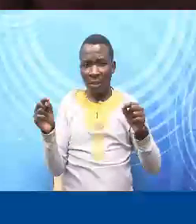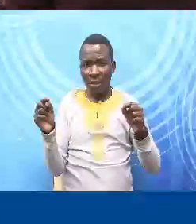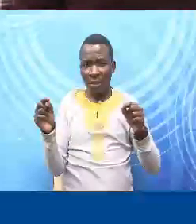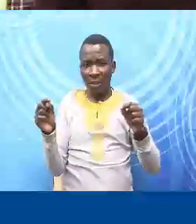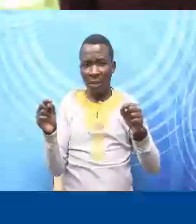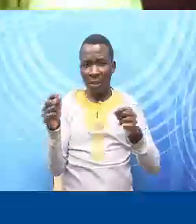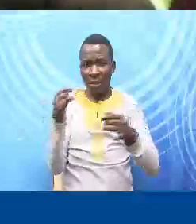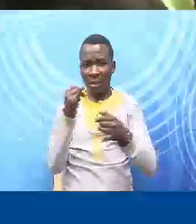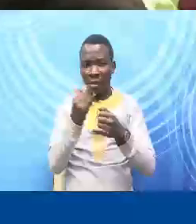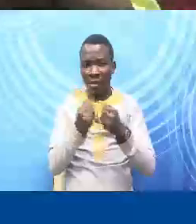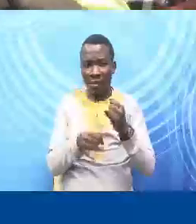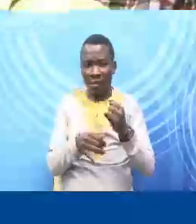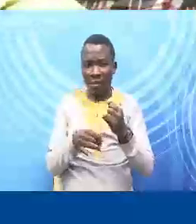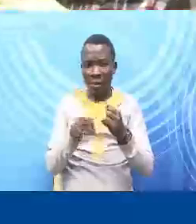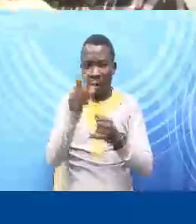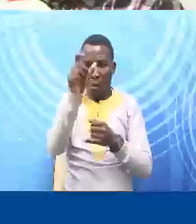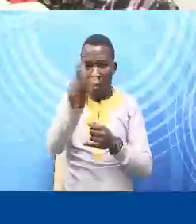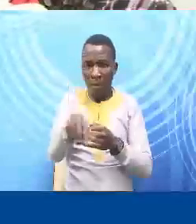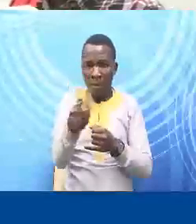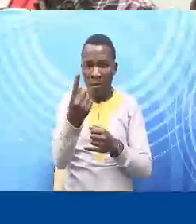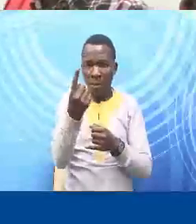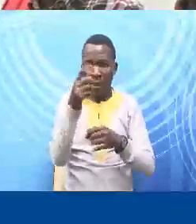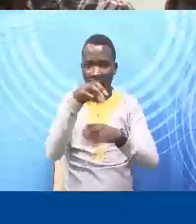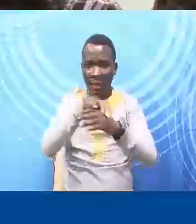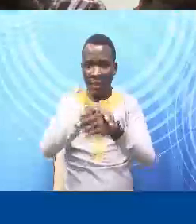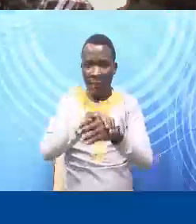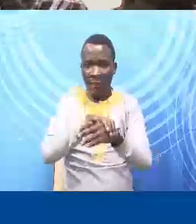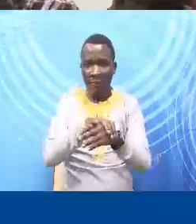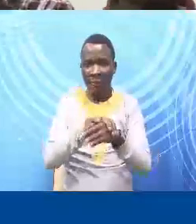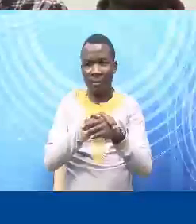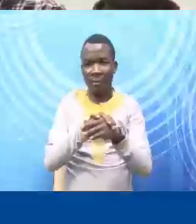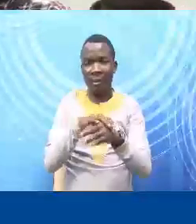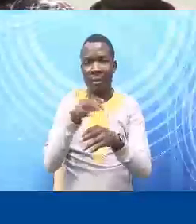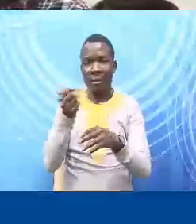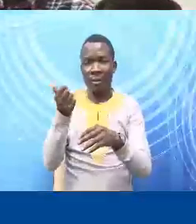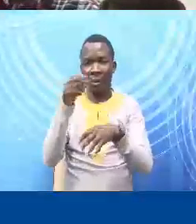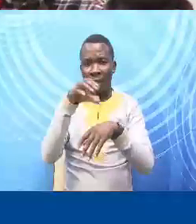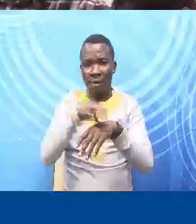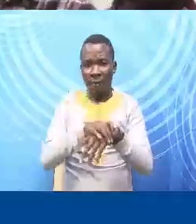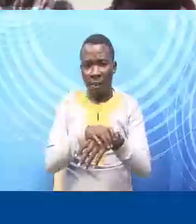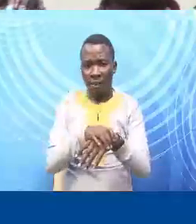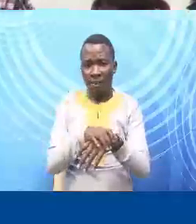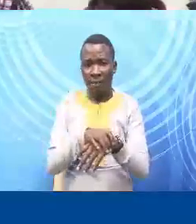nurangiza umuntu umwe arafata ndafata nundi afate